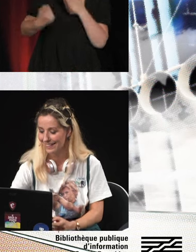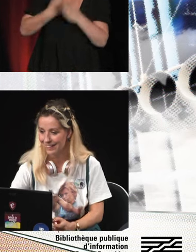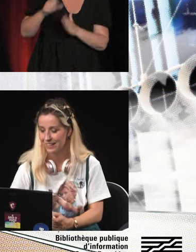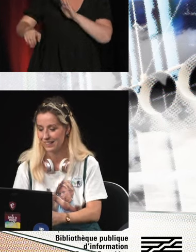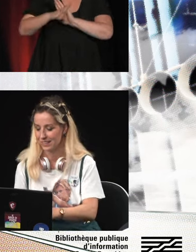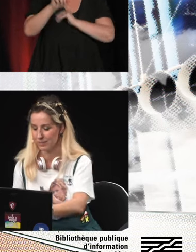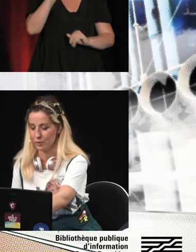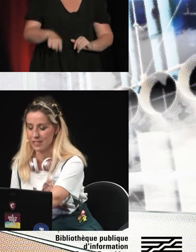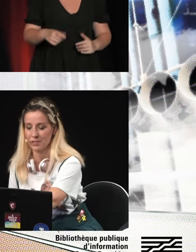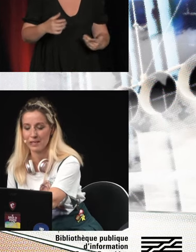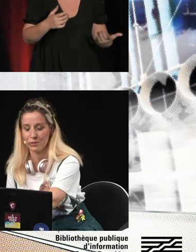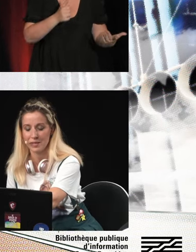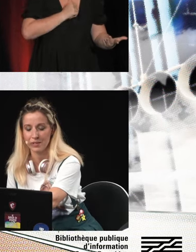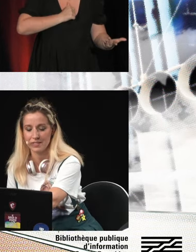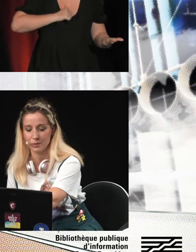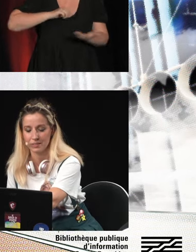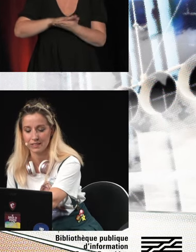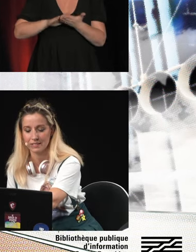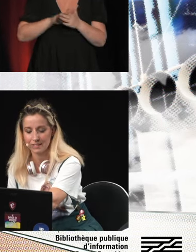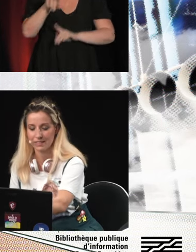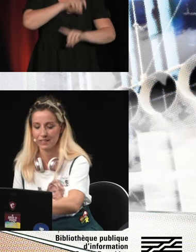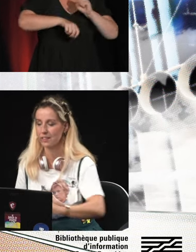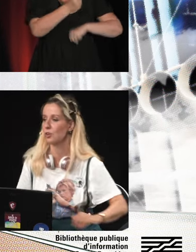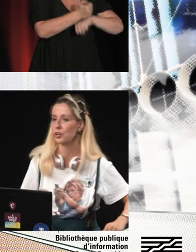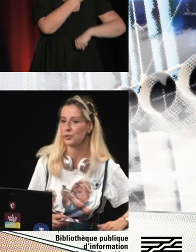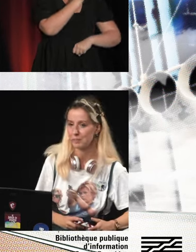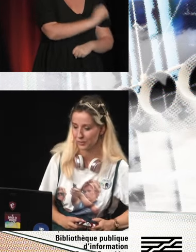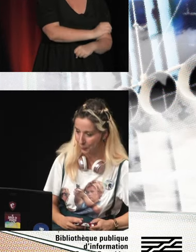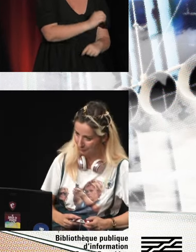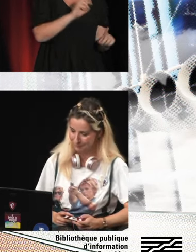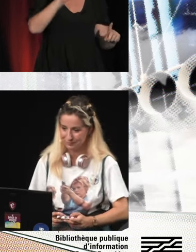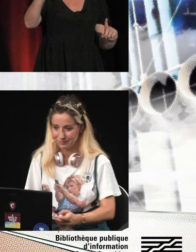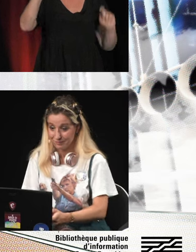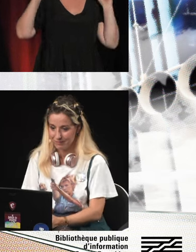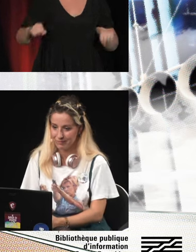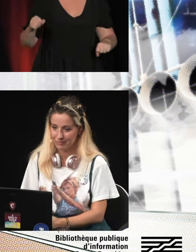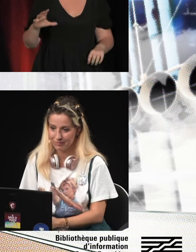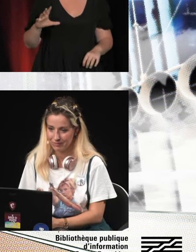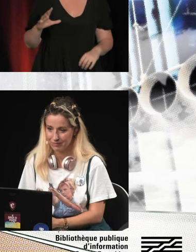À l'aide! Mais on va remettre le timer à zéro, et le record, c'est maintenant.